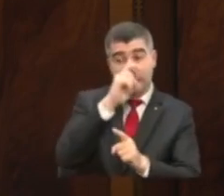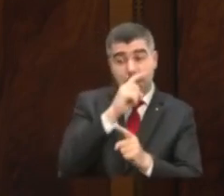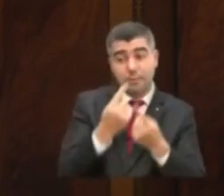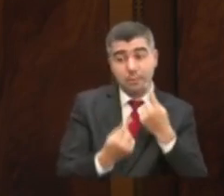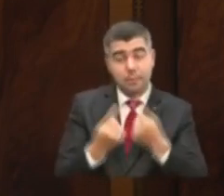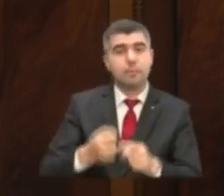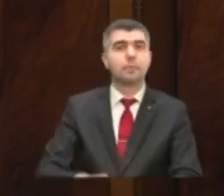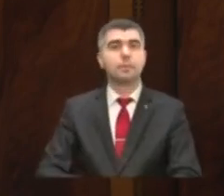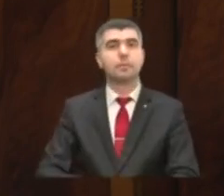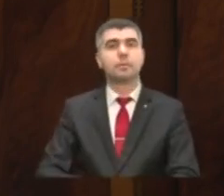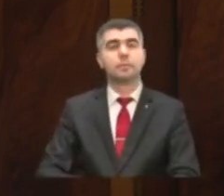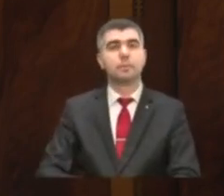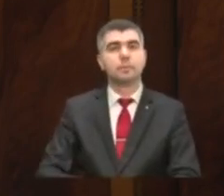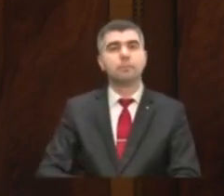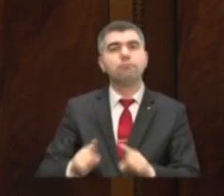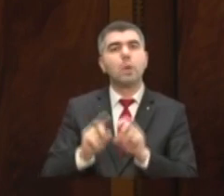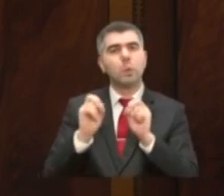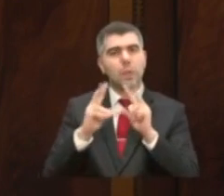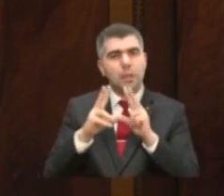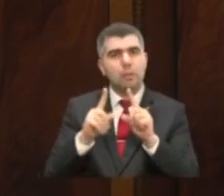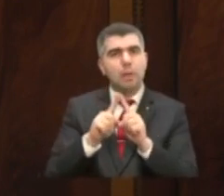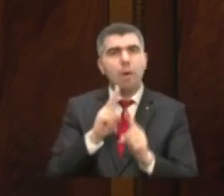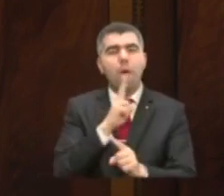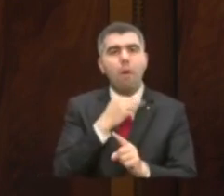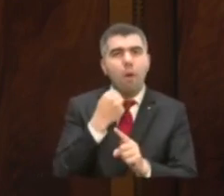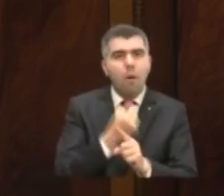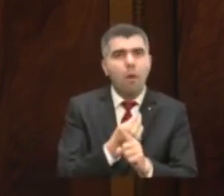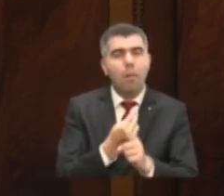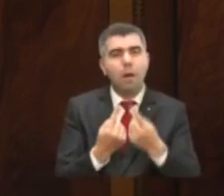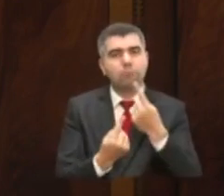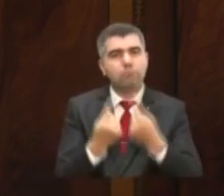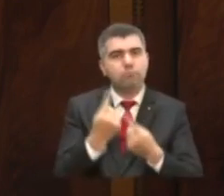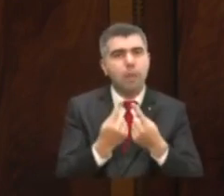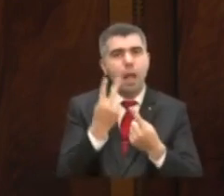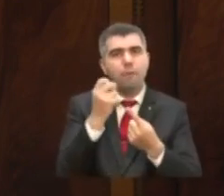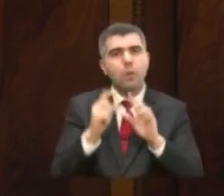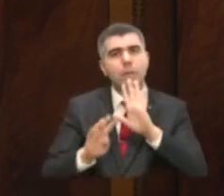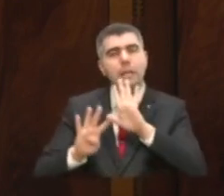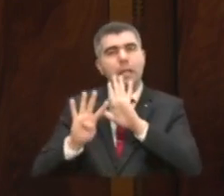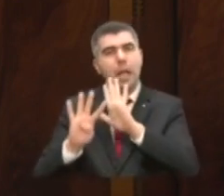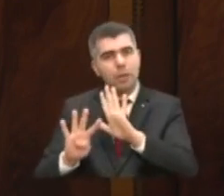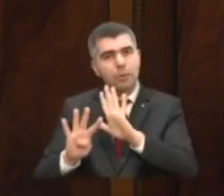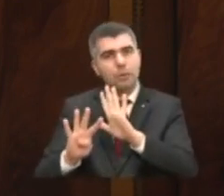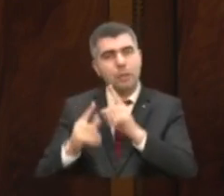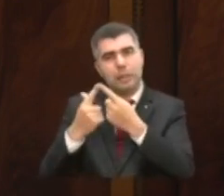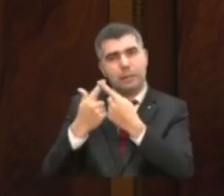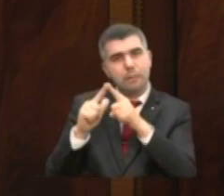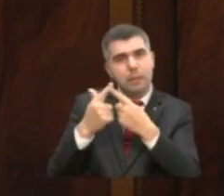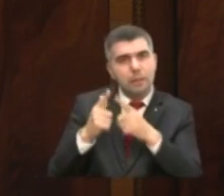قاتلا. نتمين مجهودات الحكومة من خلال مشروع قانون المالية 2019، خصوصا في الرفع من الاعتمادات المالية للقطاعات